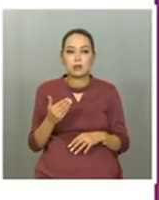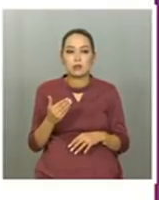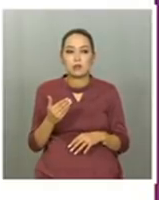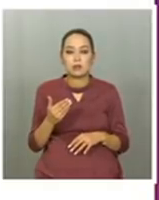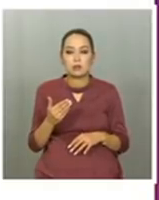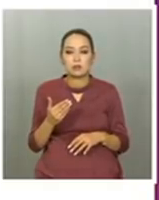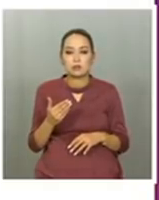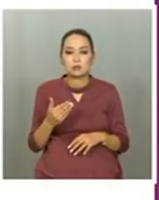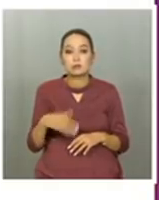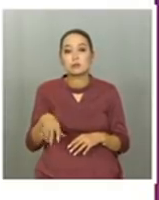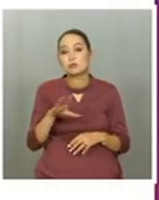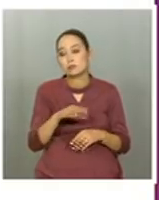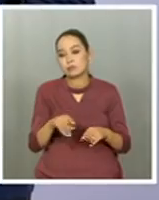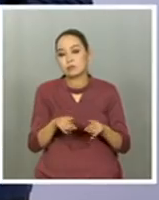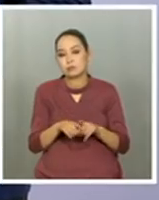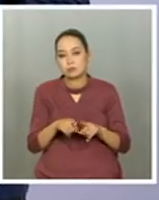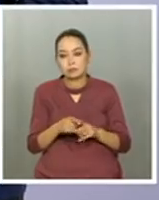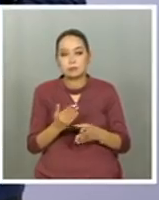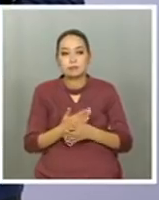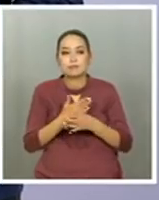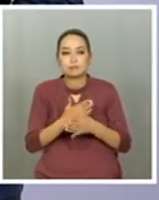маркаға төмендеткенін көрсетті.